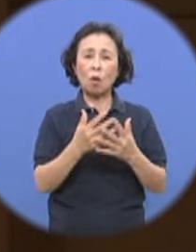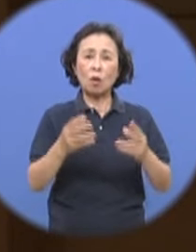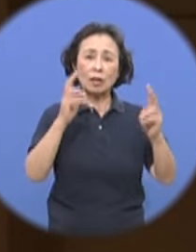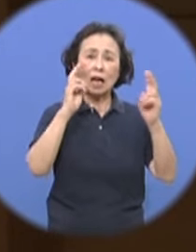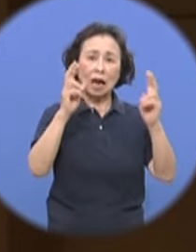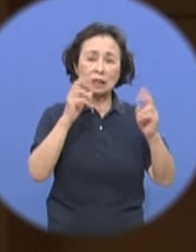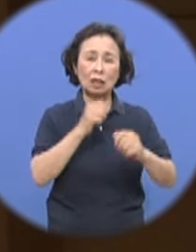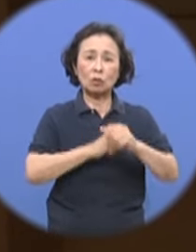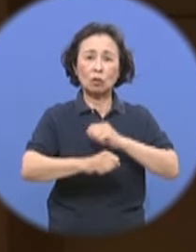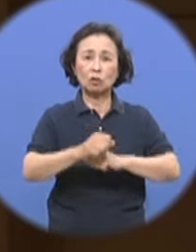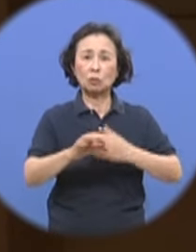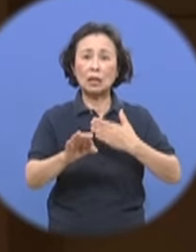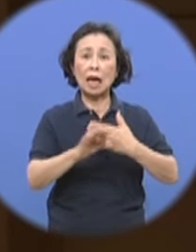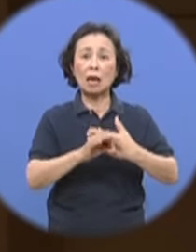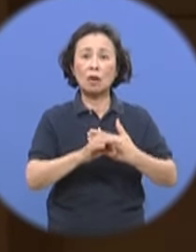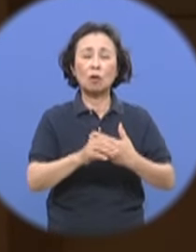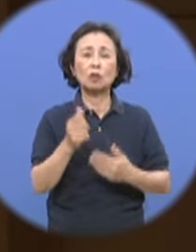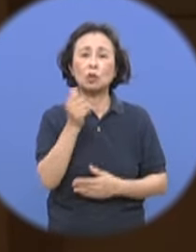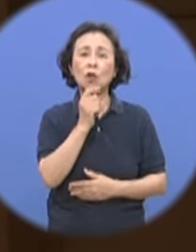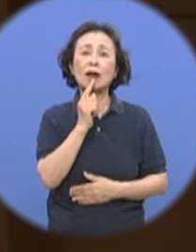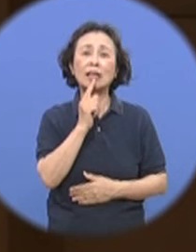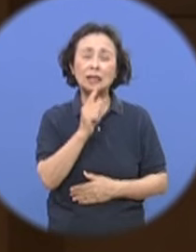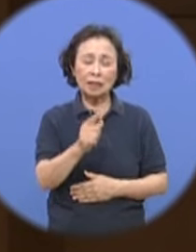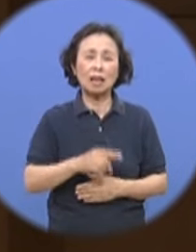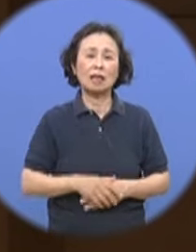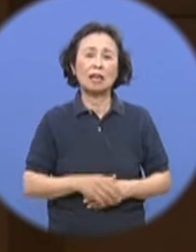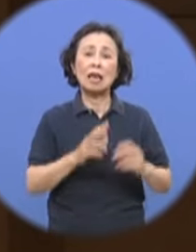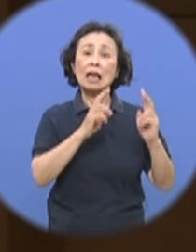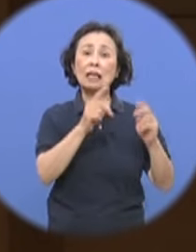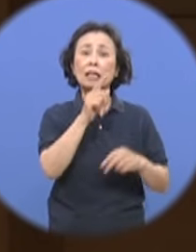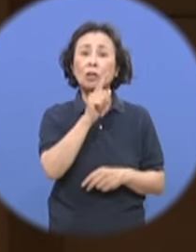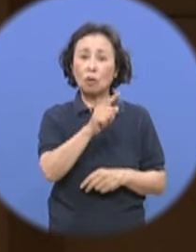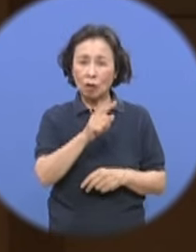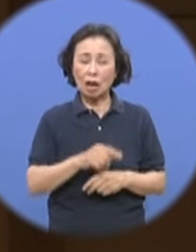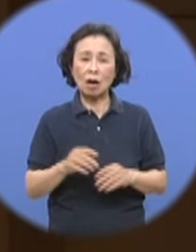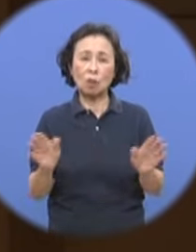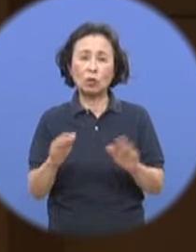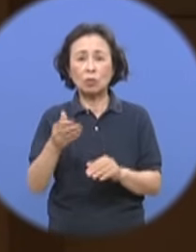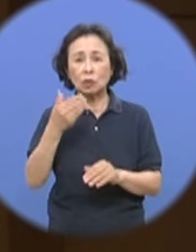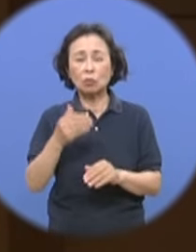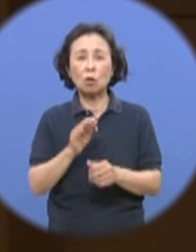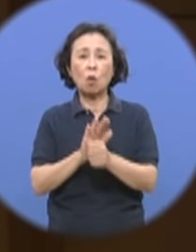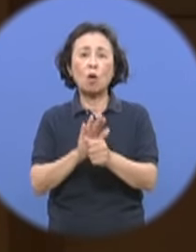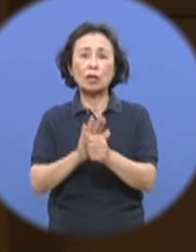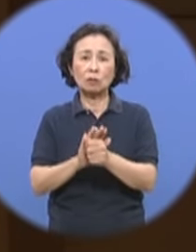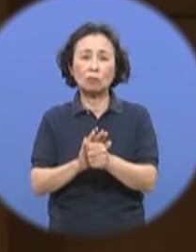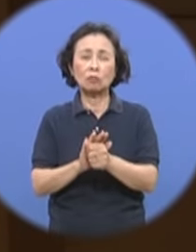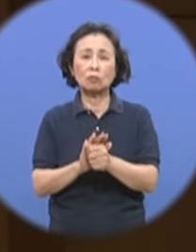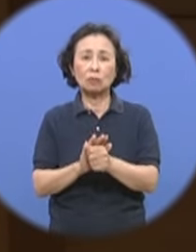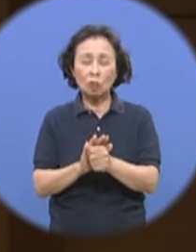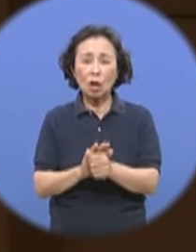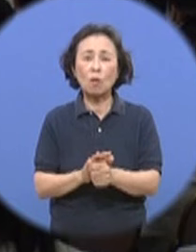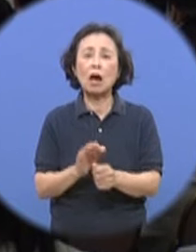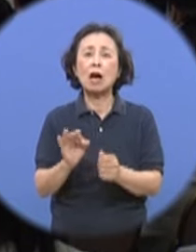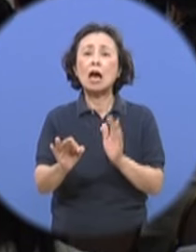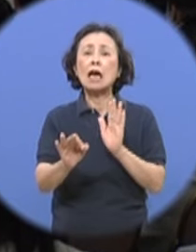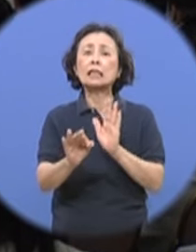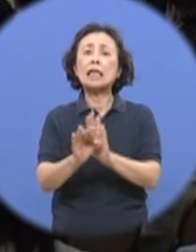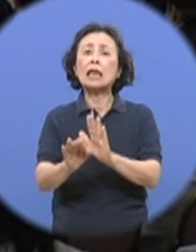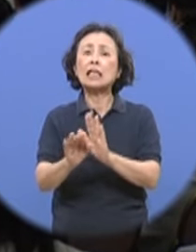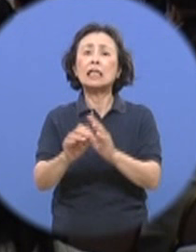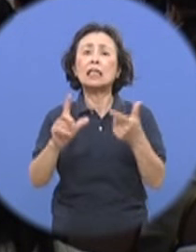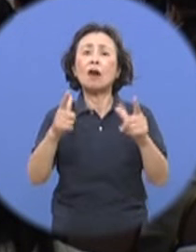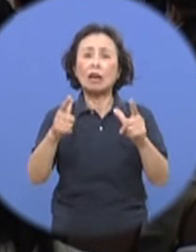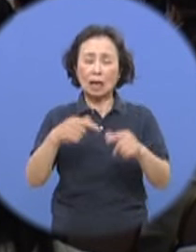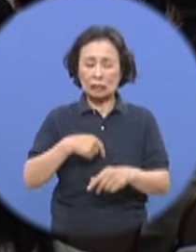取り組み事例を紹介し企業が子ども食堂を応援するのは チャリティーではなく自分たちの経営